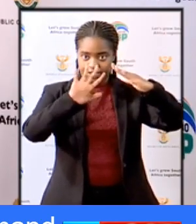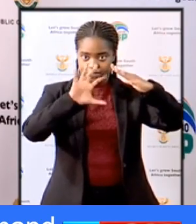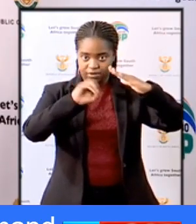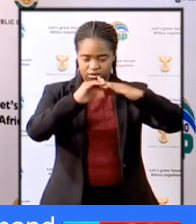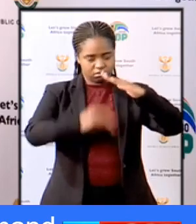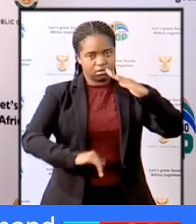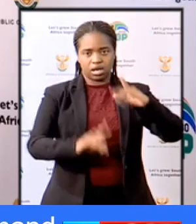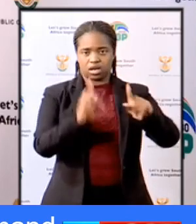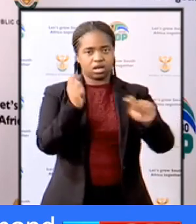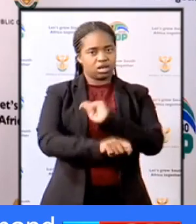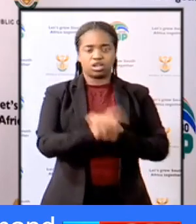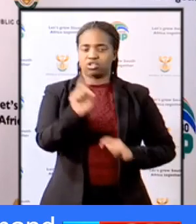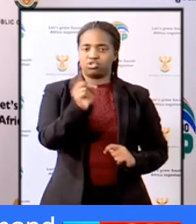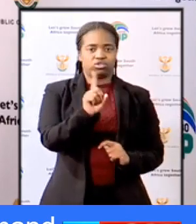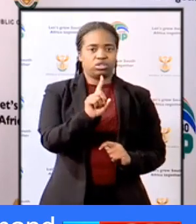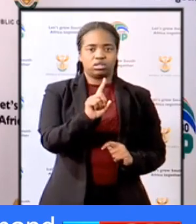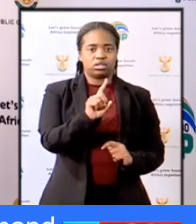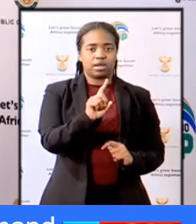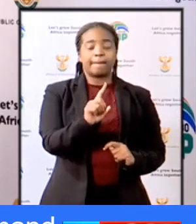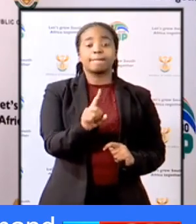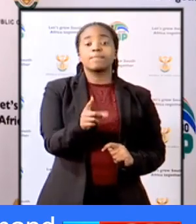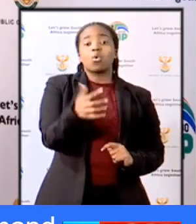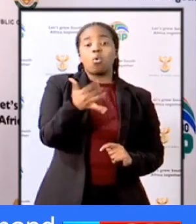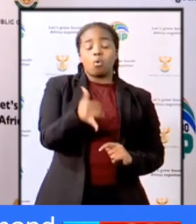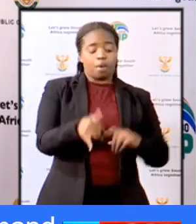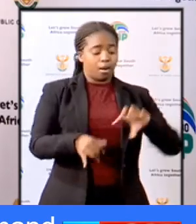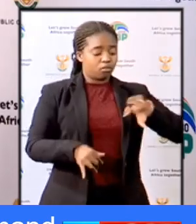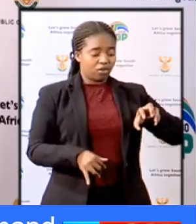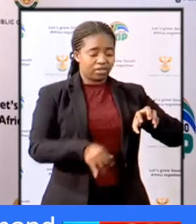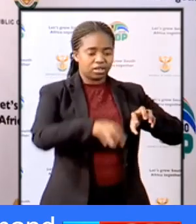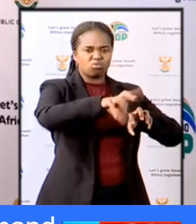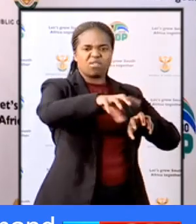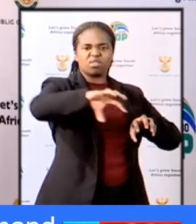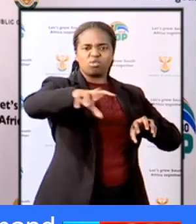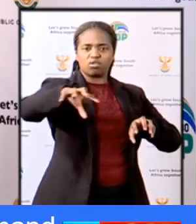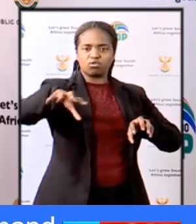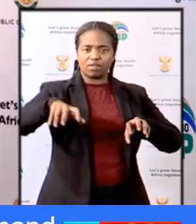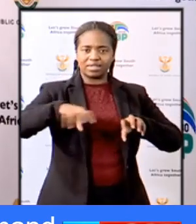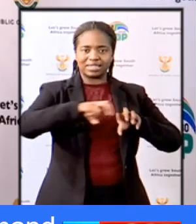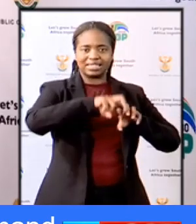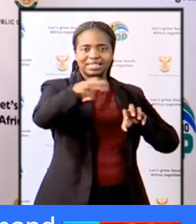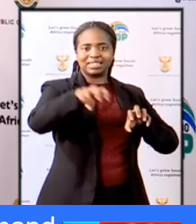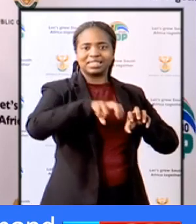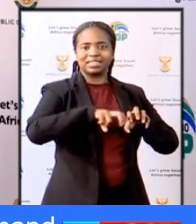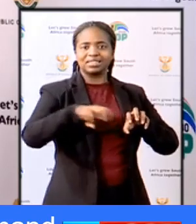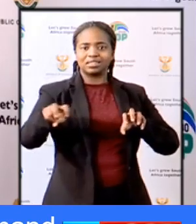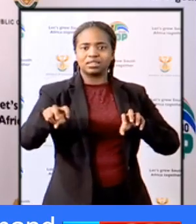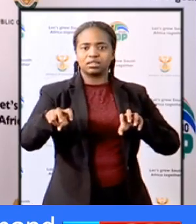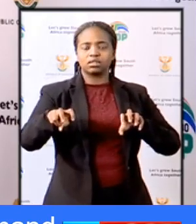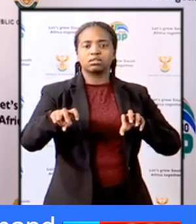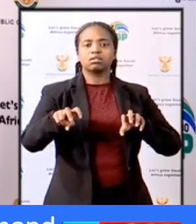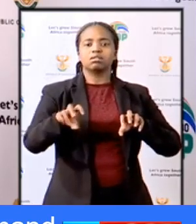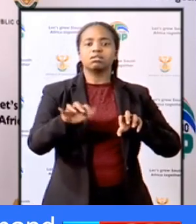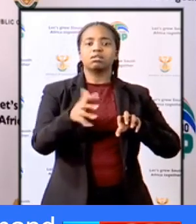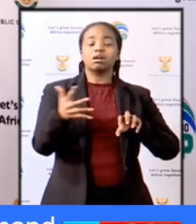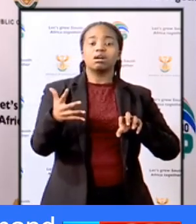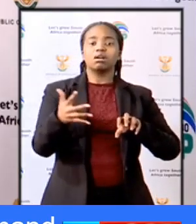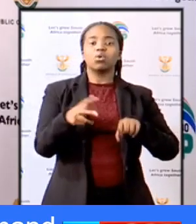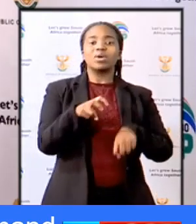ngemingcwabo. Uma usuka kwenye iprovinsi uya kwenye kusafanele ukuthi wenze lokho bekwenziwa,